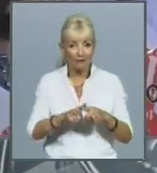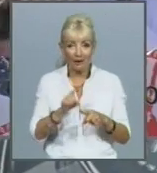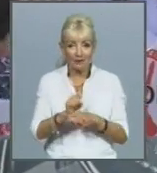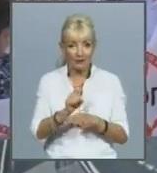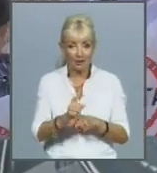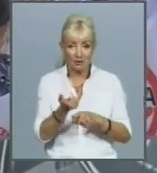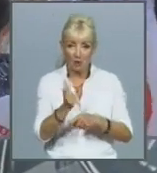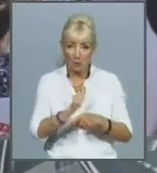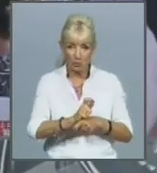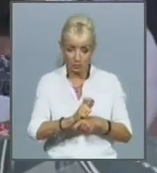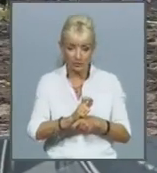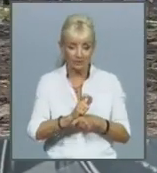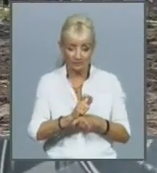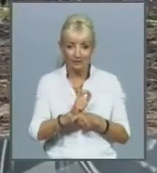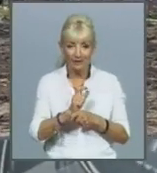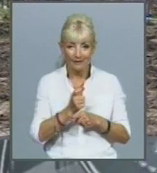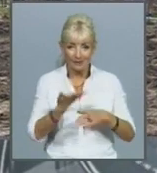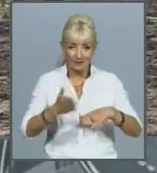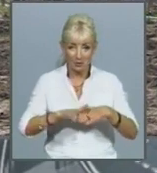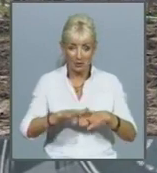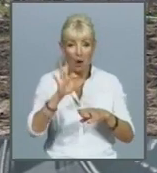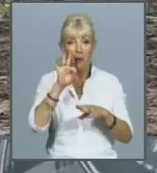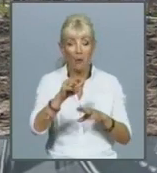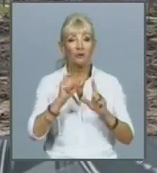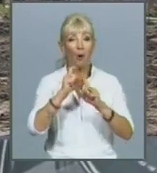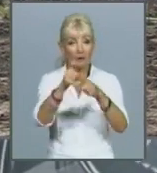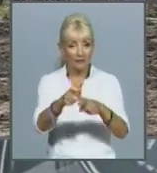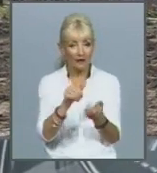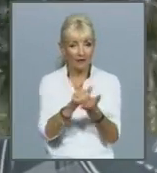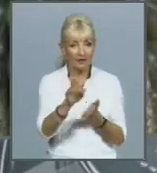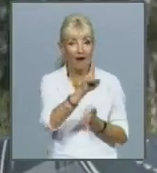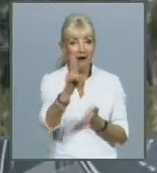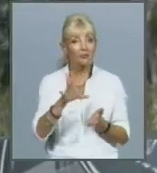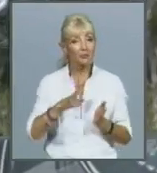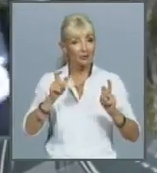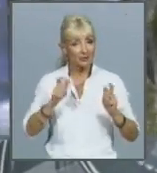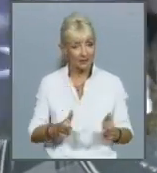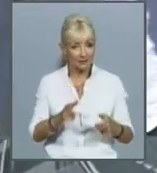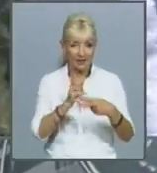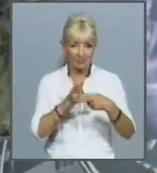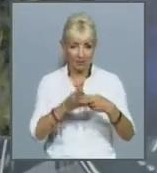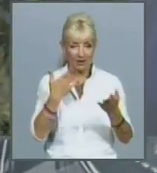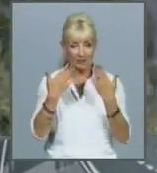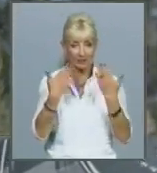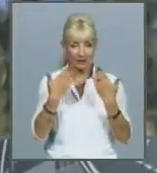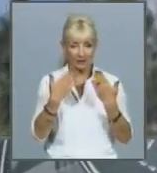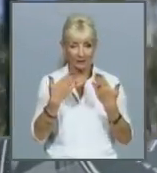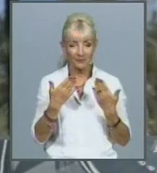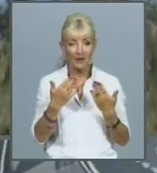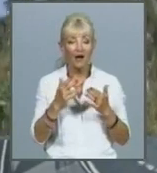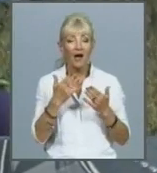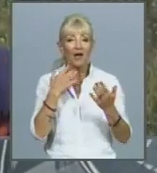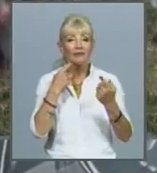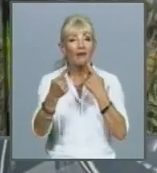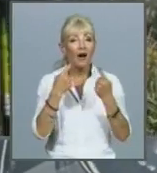із зірочкою. Бо більшість від коментарів відмовлялися, а тим, хто були згодні, заважали спілкуватися. Конструктивного